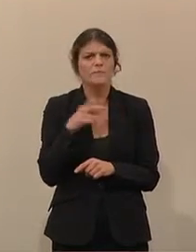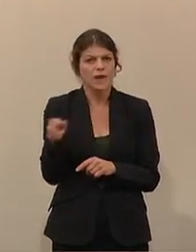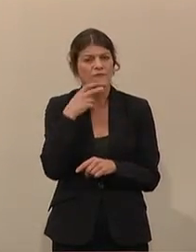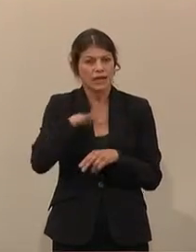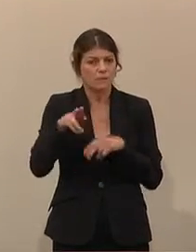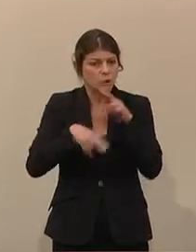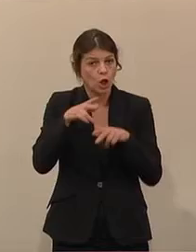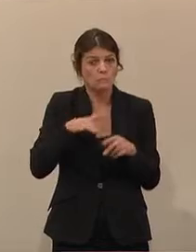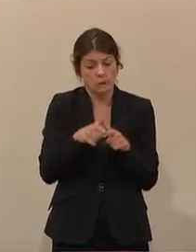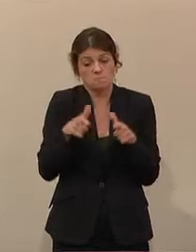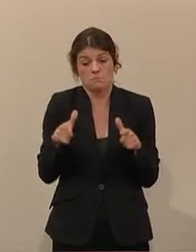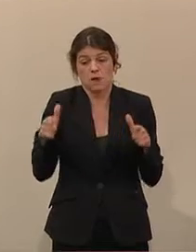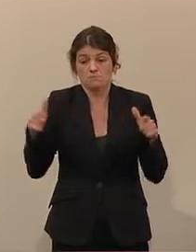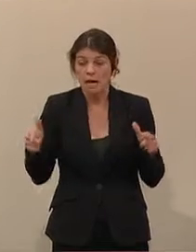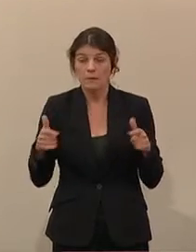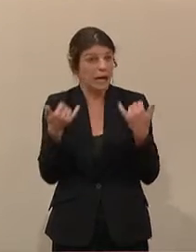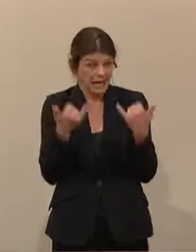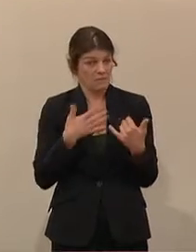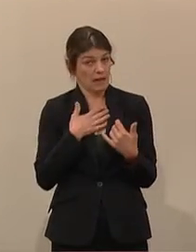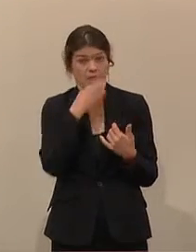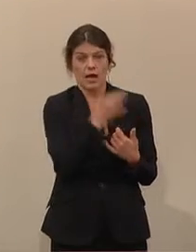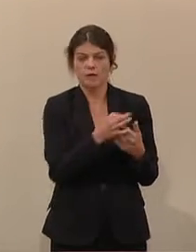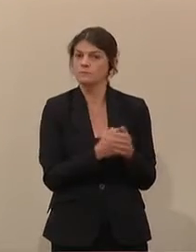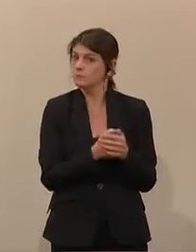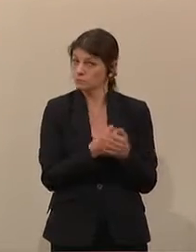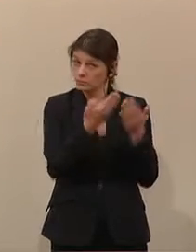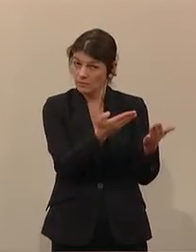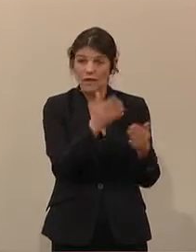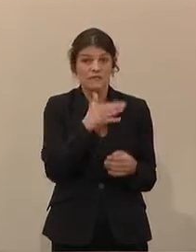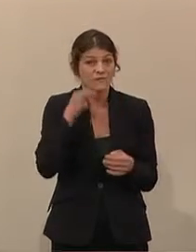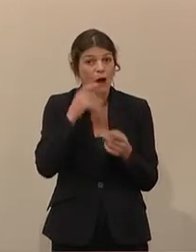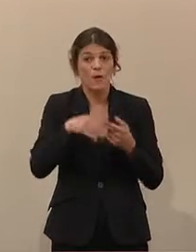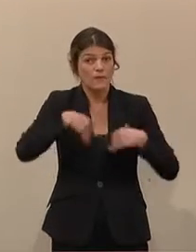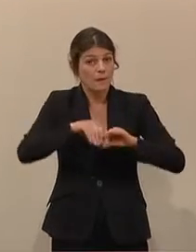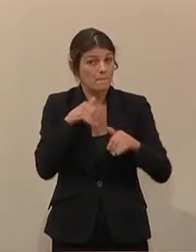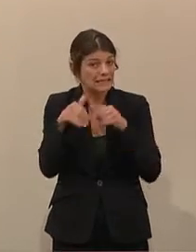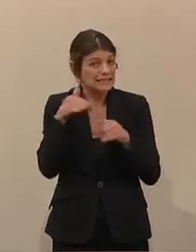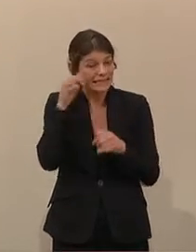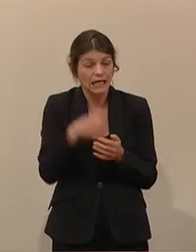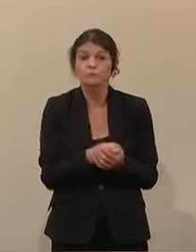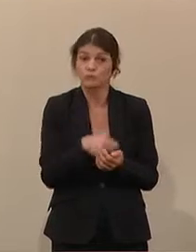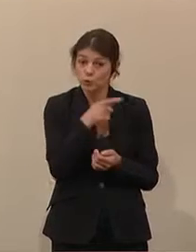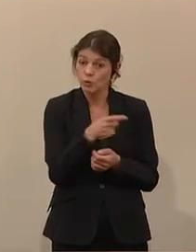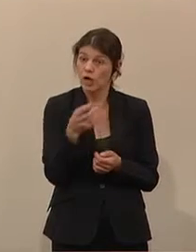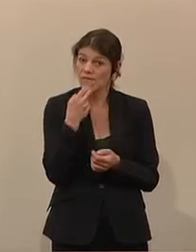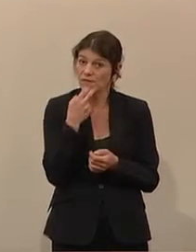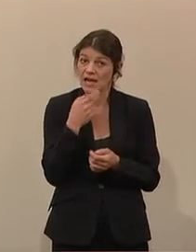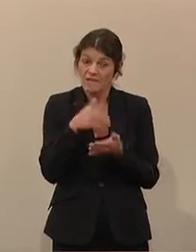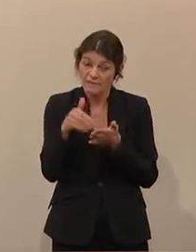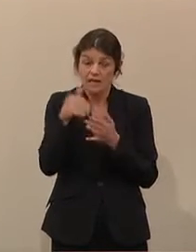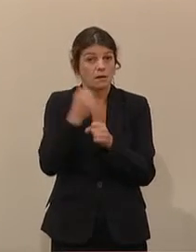der Kinderbetreuungsplätze. Meine konkrete Frage: Sind Sie als Frauen- und Familienministerin für die Weiterführung und Zusammenlegung